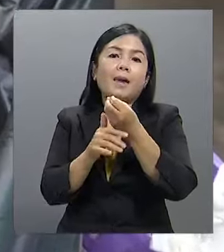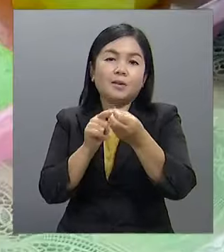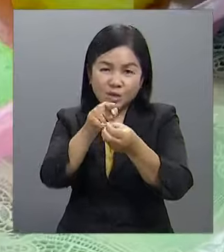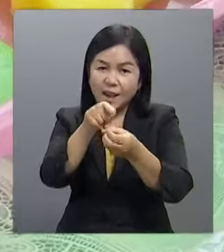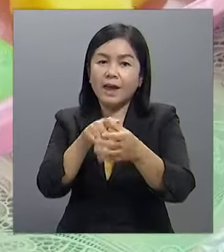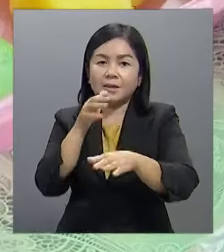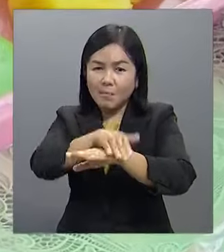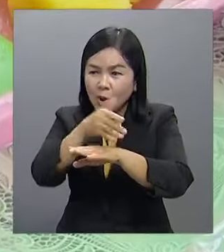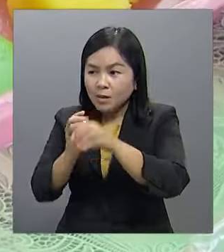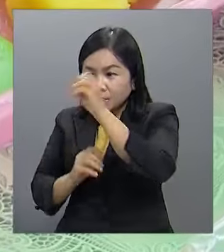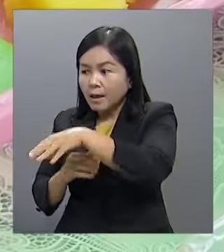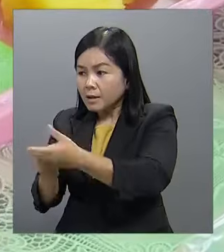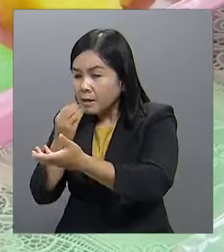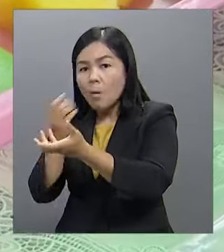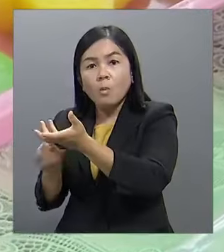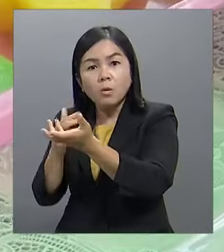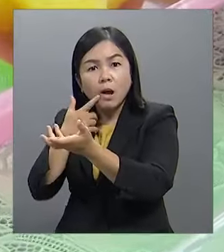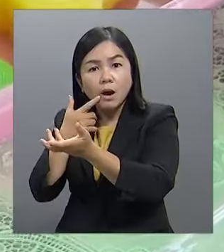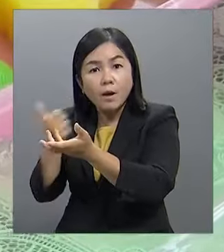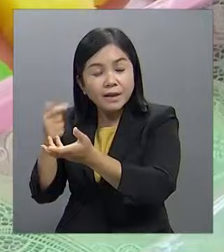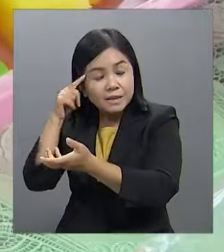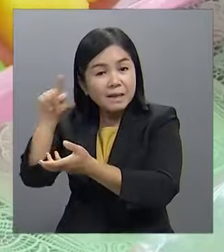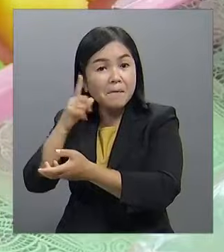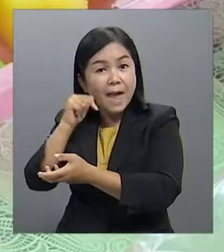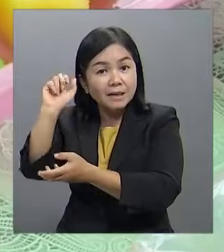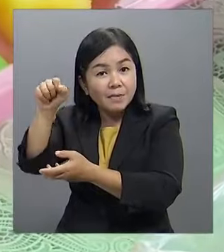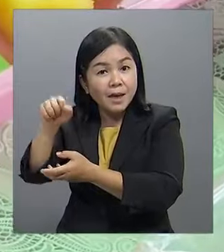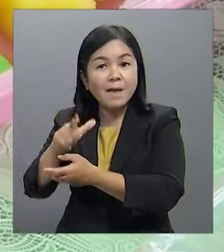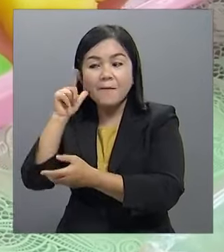อร่อย คุณต๊อบคุณคิดถึงคุณแม่คุณใช่ไหม แม่แฟนครับ